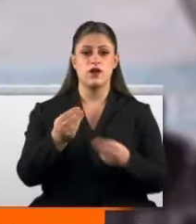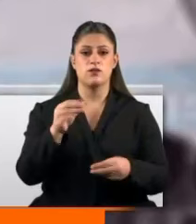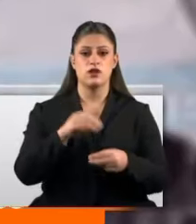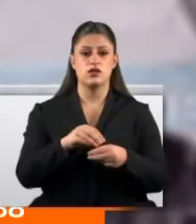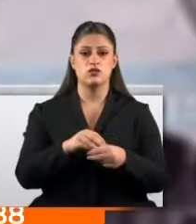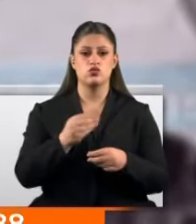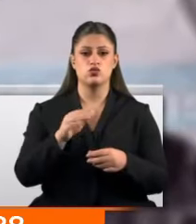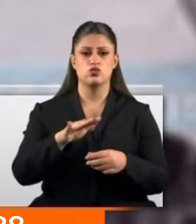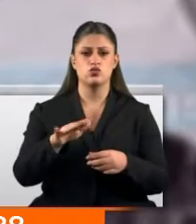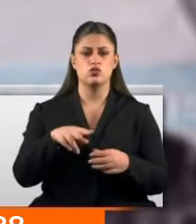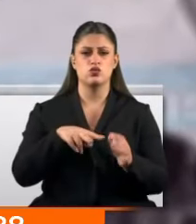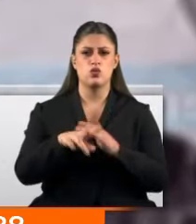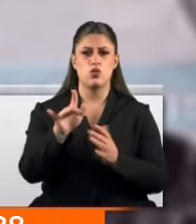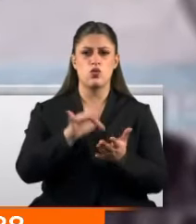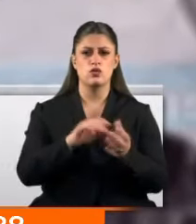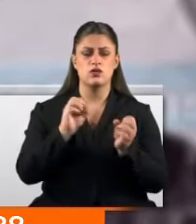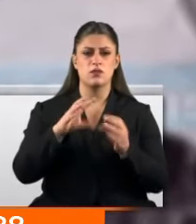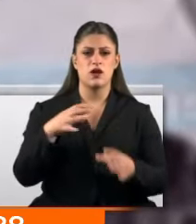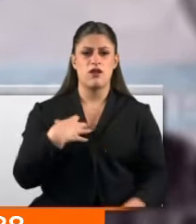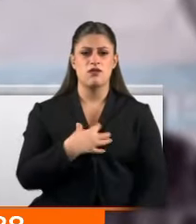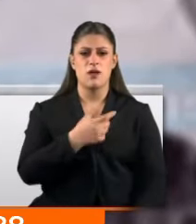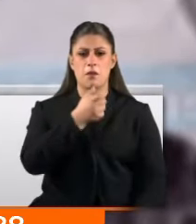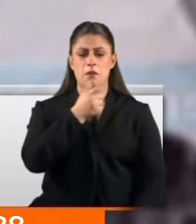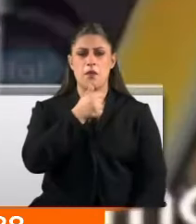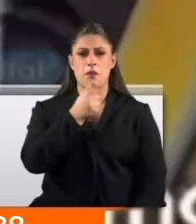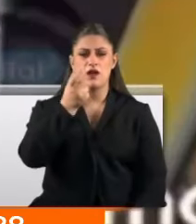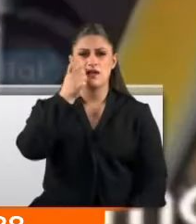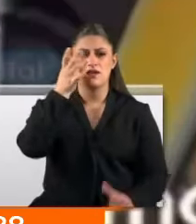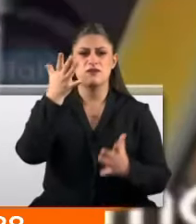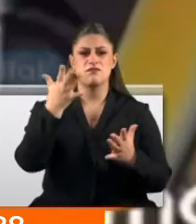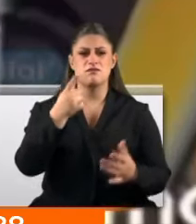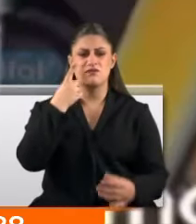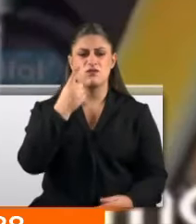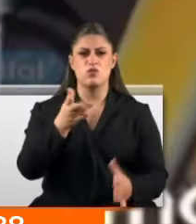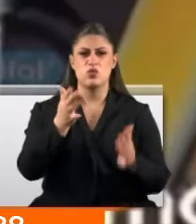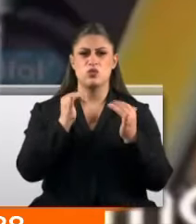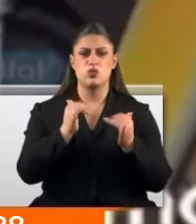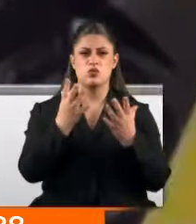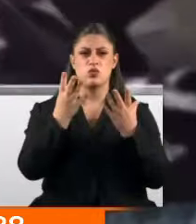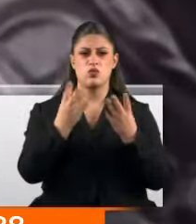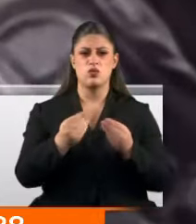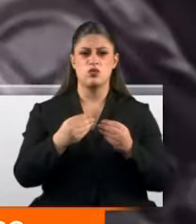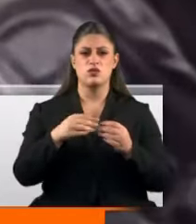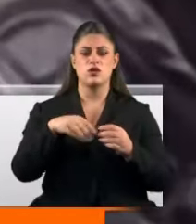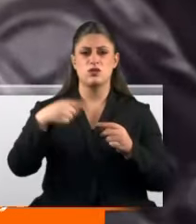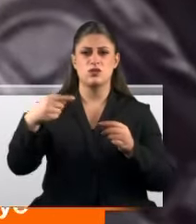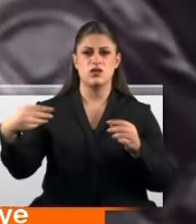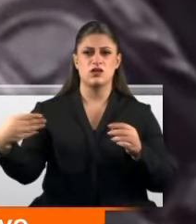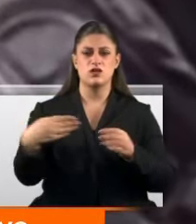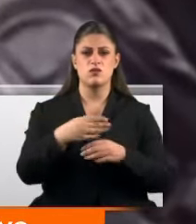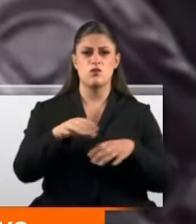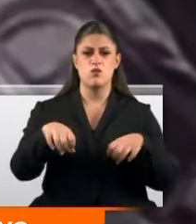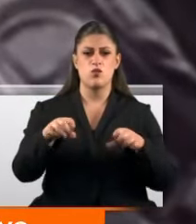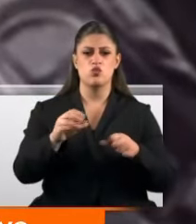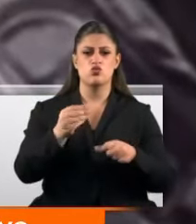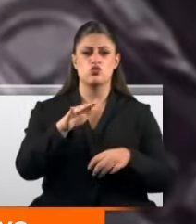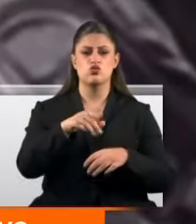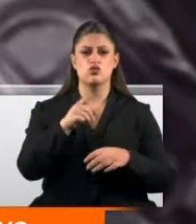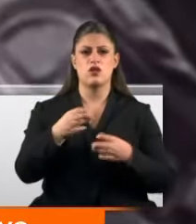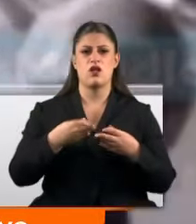yolun ortasında bıraktılar. Anne babanın ihmaller zinciri faciaya neden oldu. Karşı yönden gelen motosiklet çocuğu